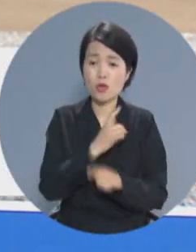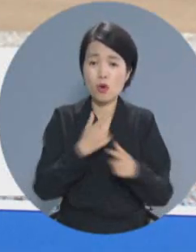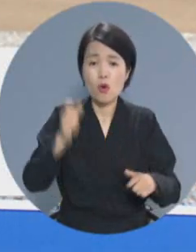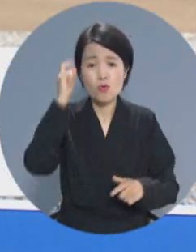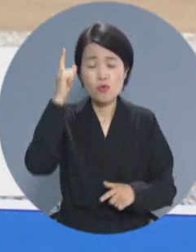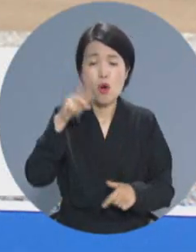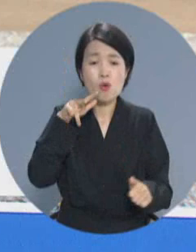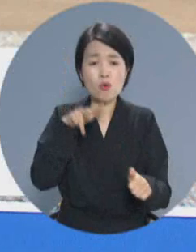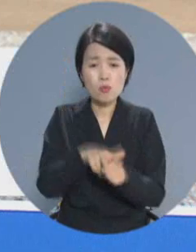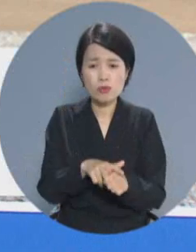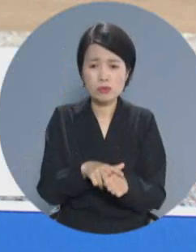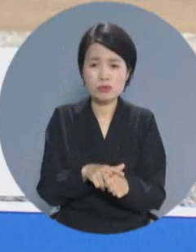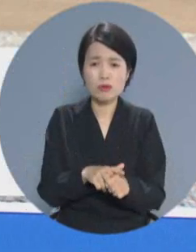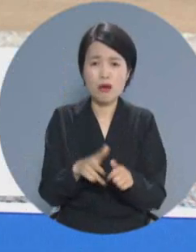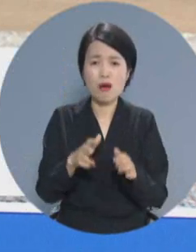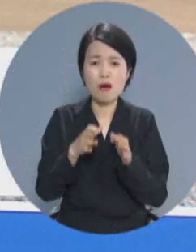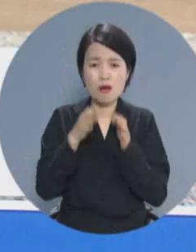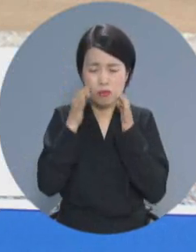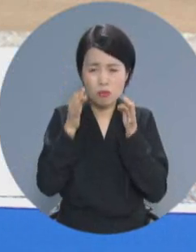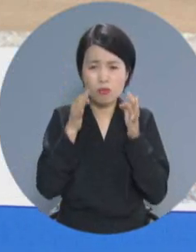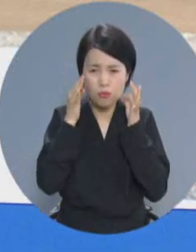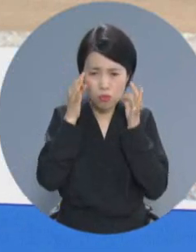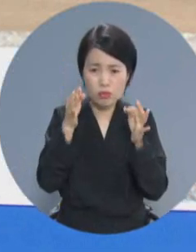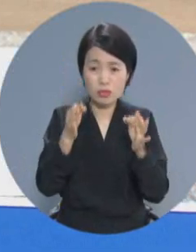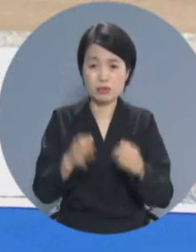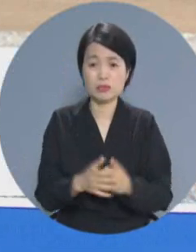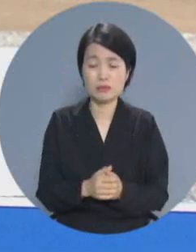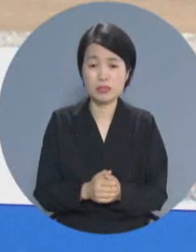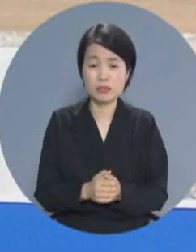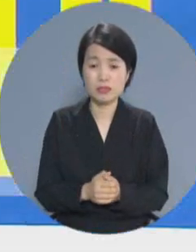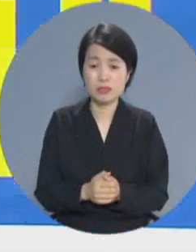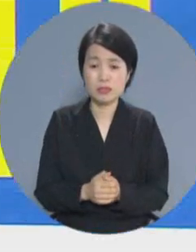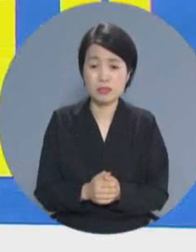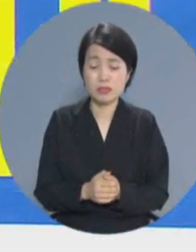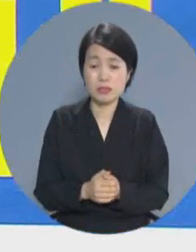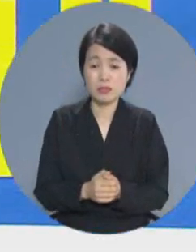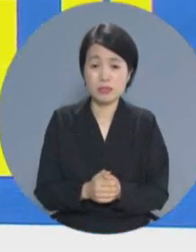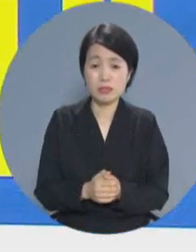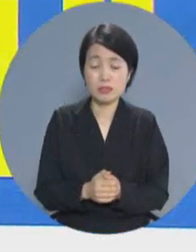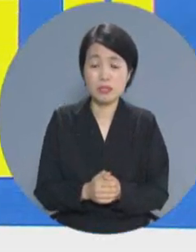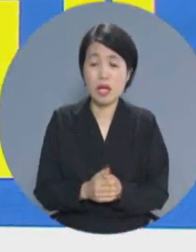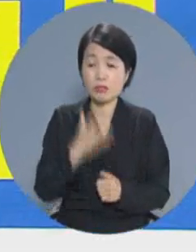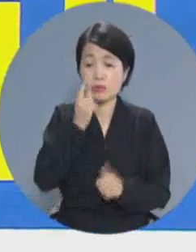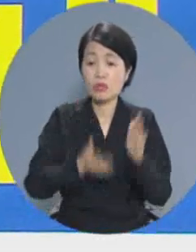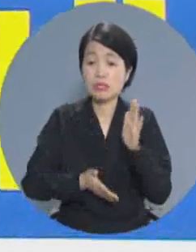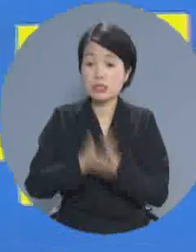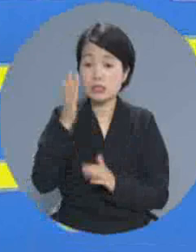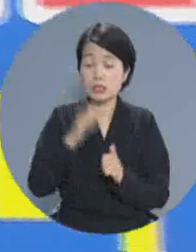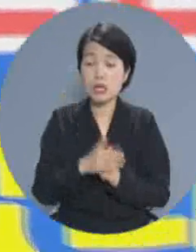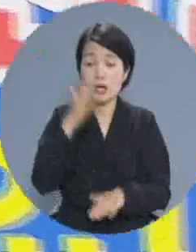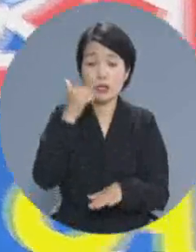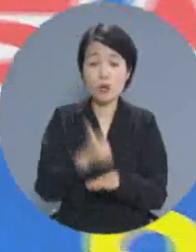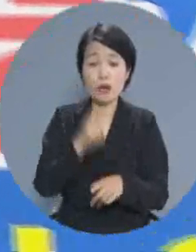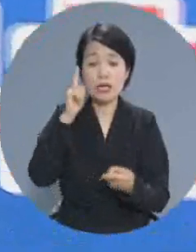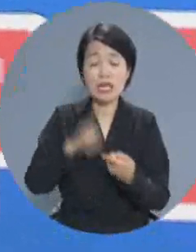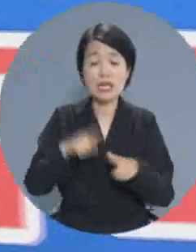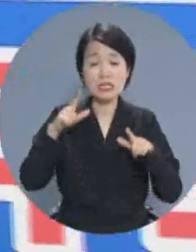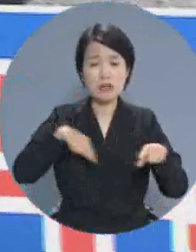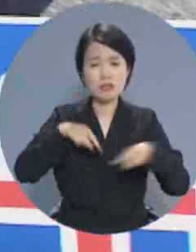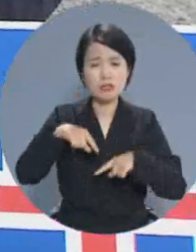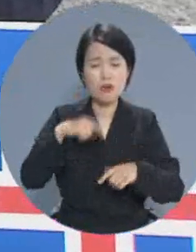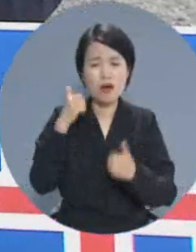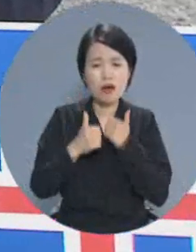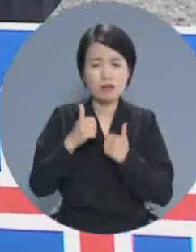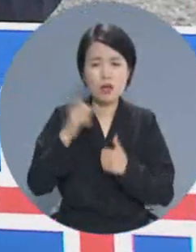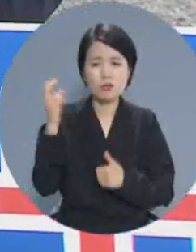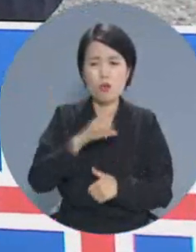여러 훌륭한 후보들은 온갖 무리수를 써가면서. 순천시장 경선 결과를 두고 지역 정치권 내